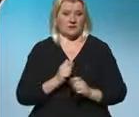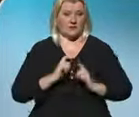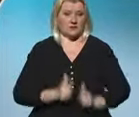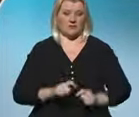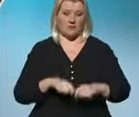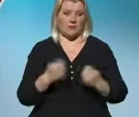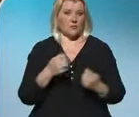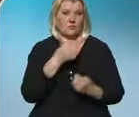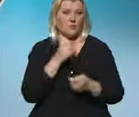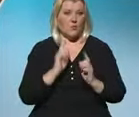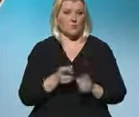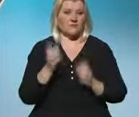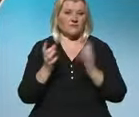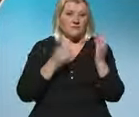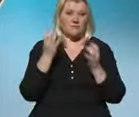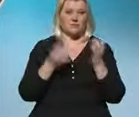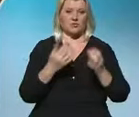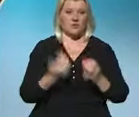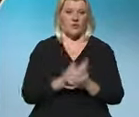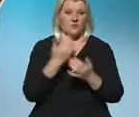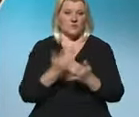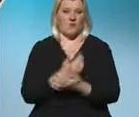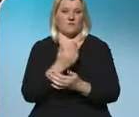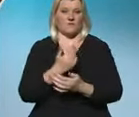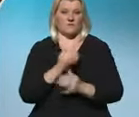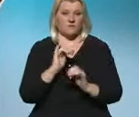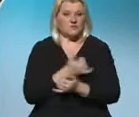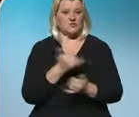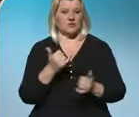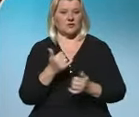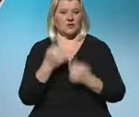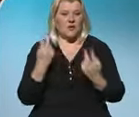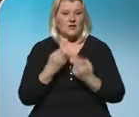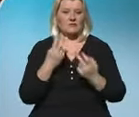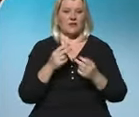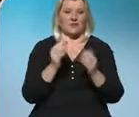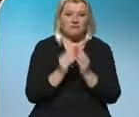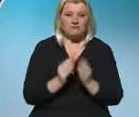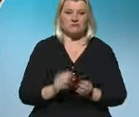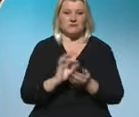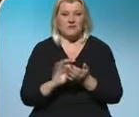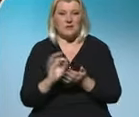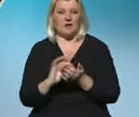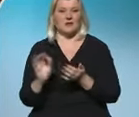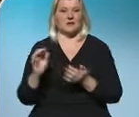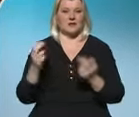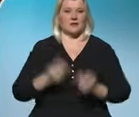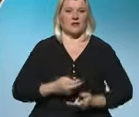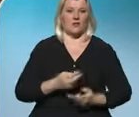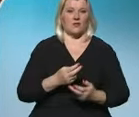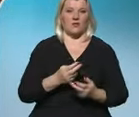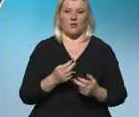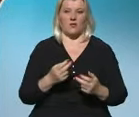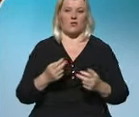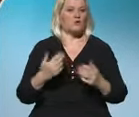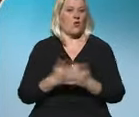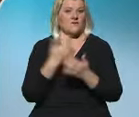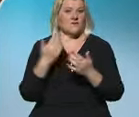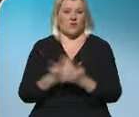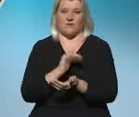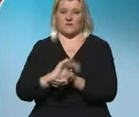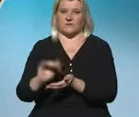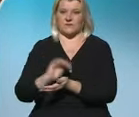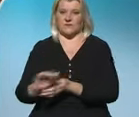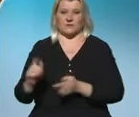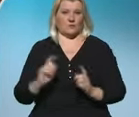prostě pořád musíte vymýšlet nové věci, hledat písničky, ukazovat něco jiného, nového, ať už je to